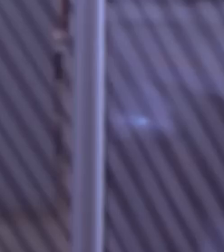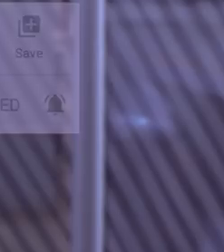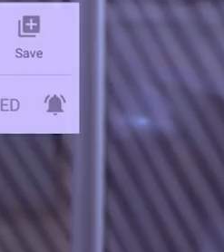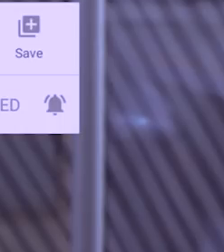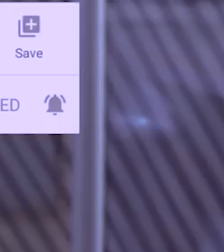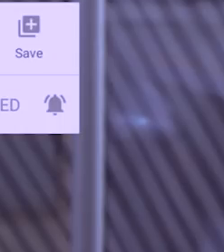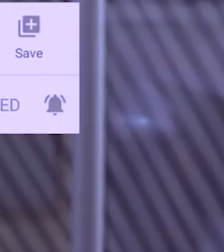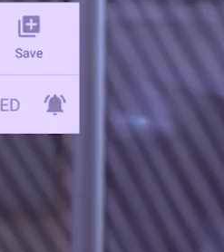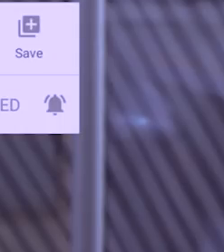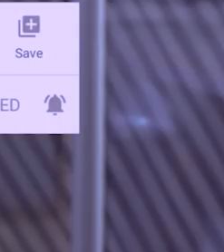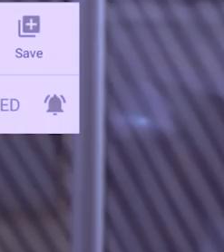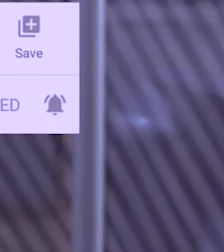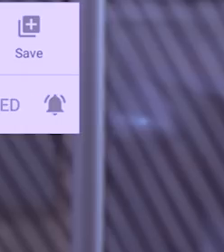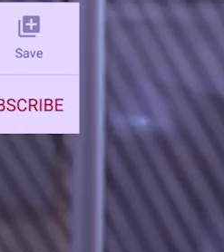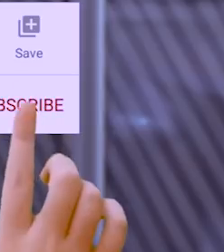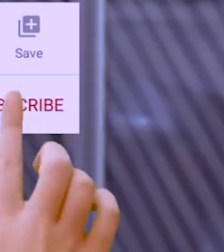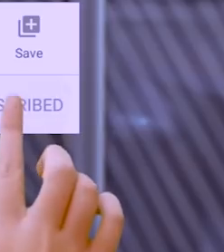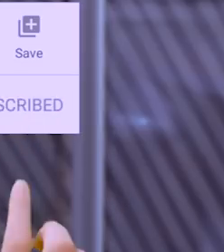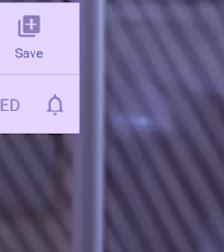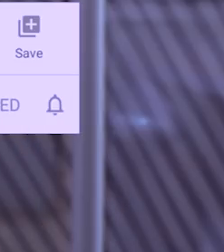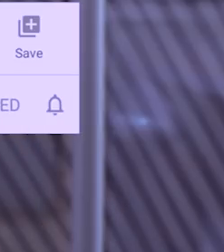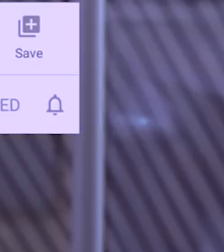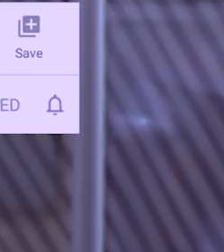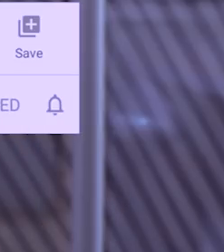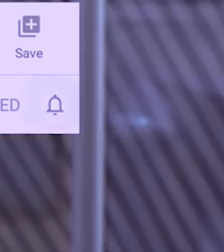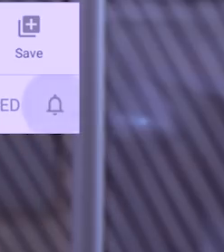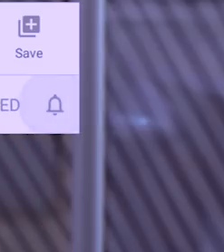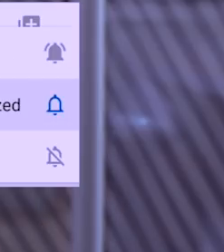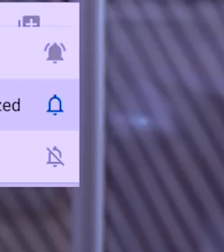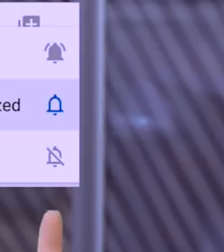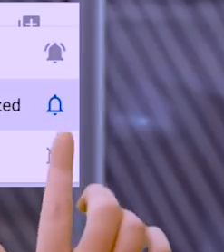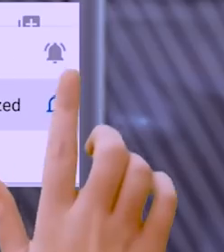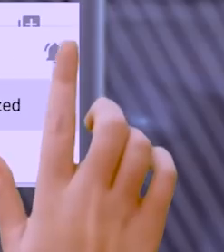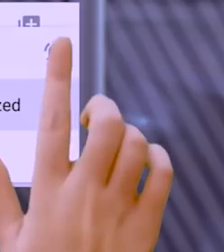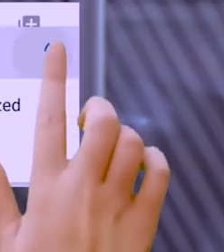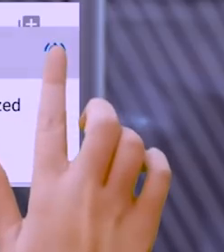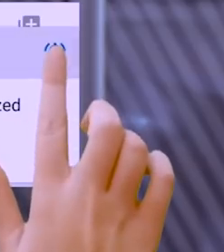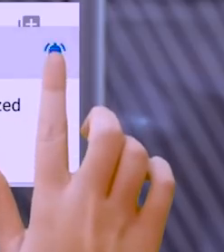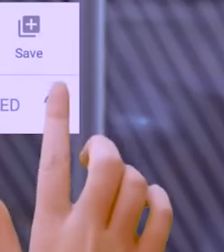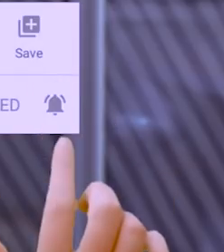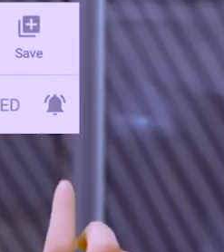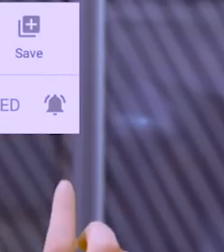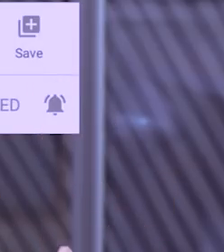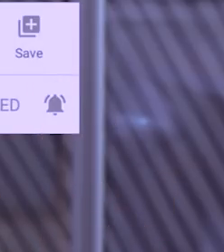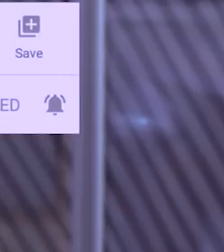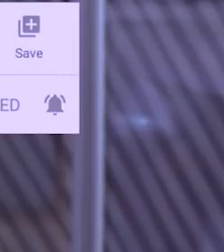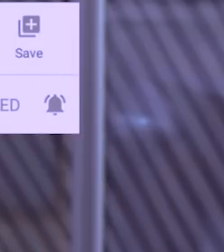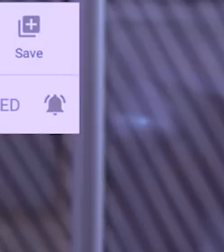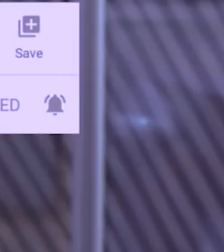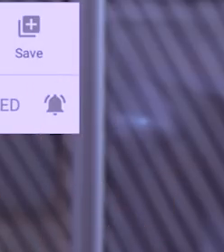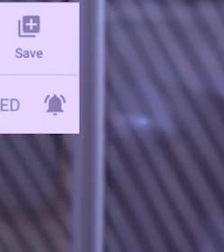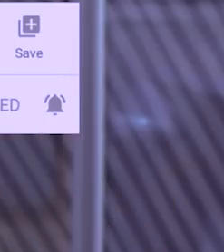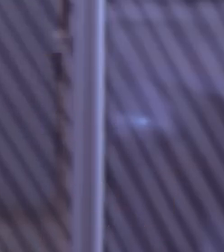Before you watch this video, don't forget to like and subscribe to Social Media Hegemon TV, and do not forget to press the notification button and to get